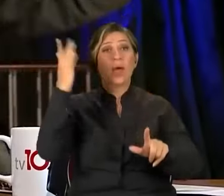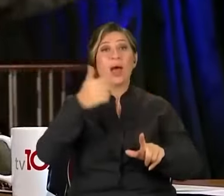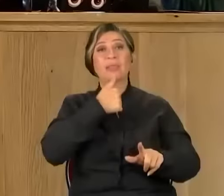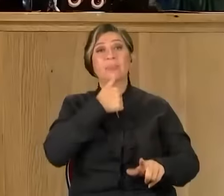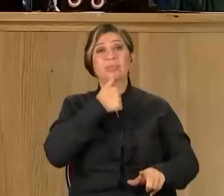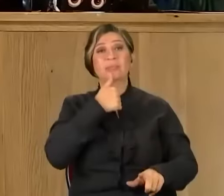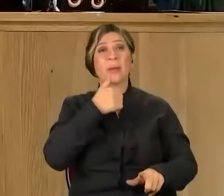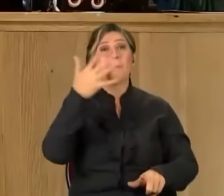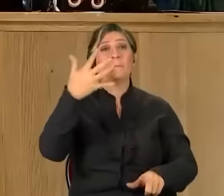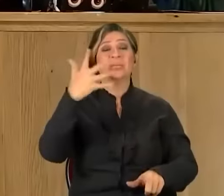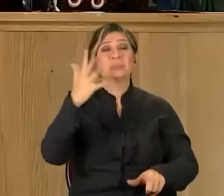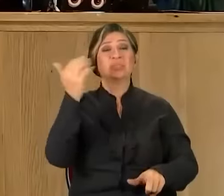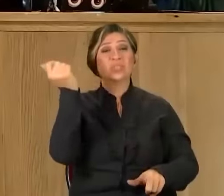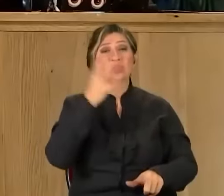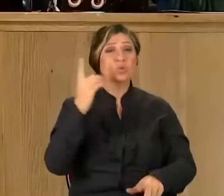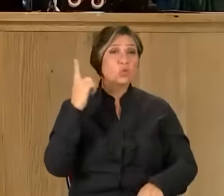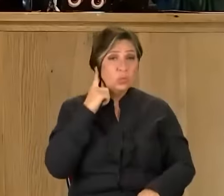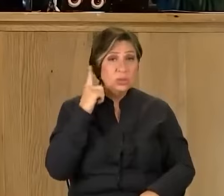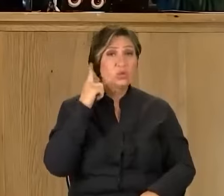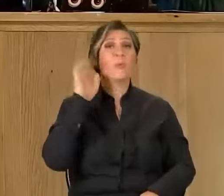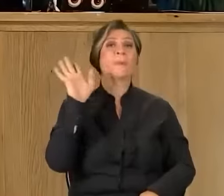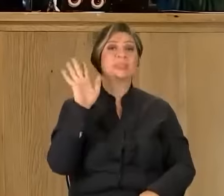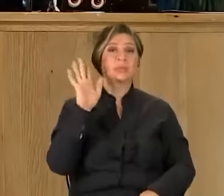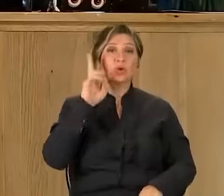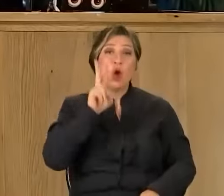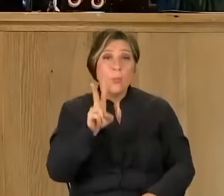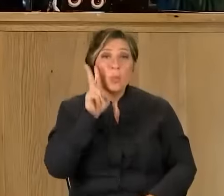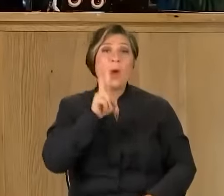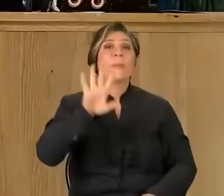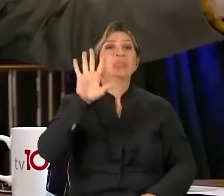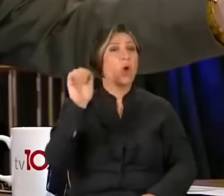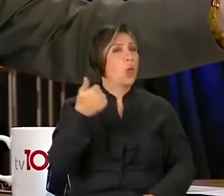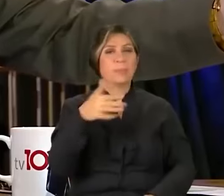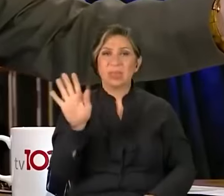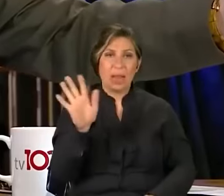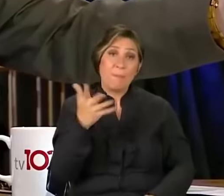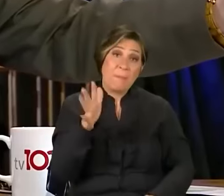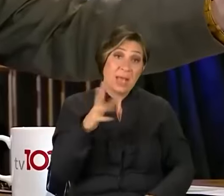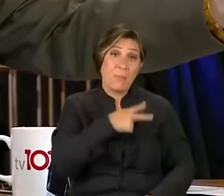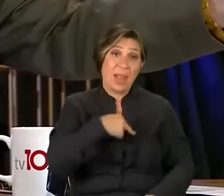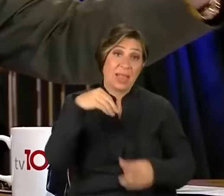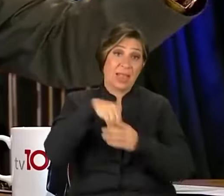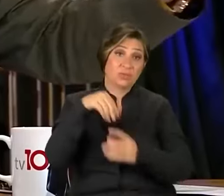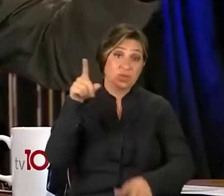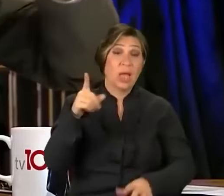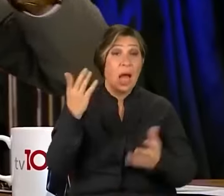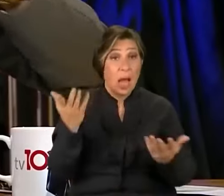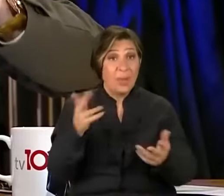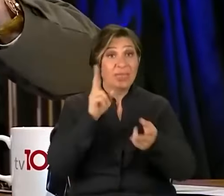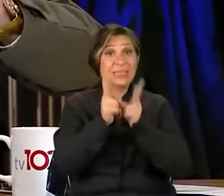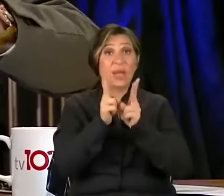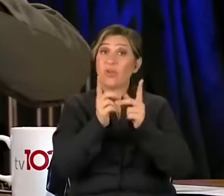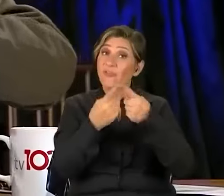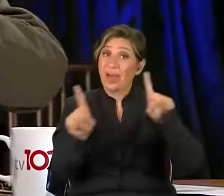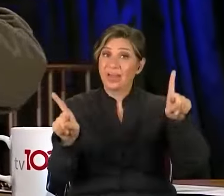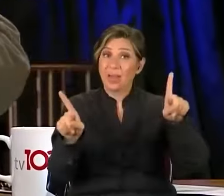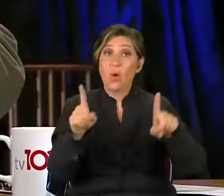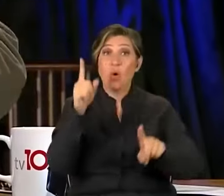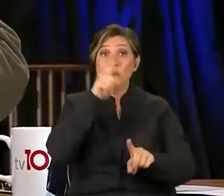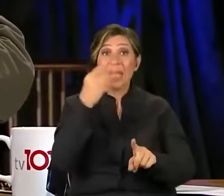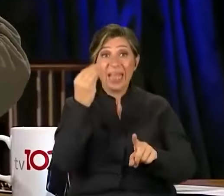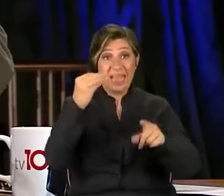adamın 5000. kişinin duyması ya da duymaması ya da görüp görmemesi önemli olmuyor belki belediyeler için. Ama tiyatro başka bir şey. Onun